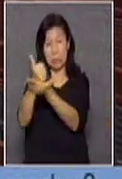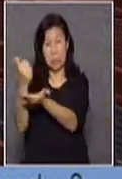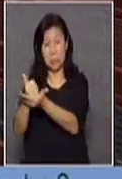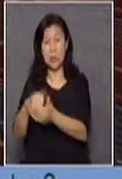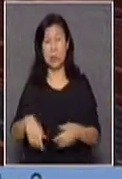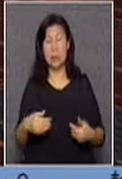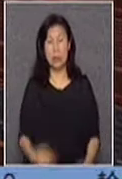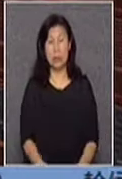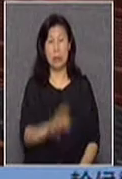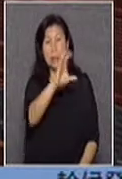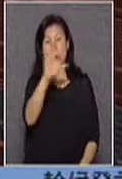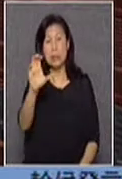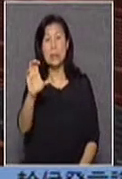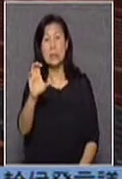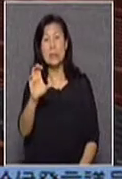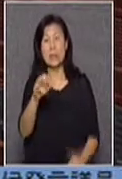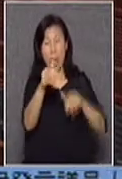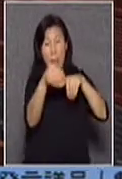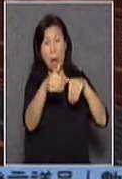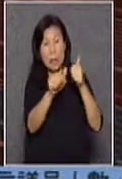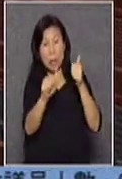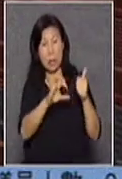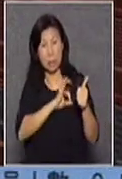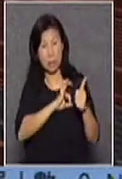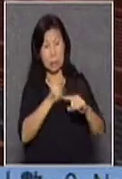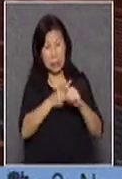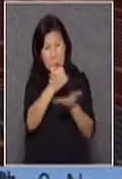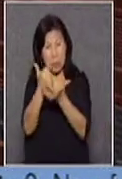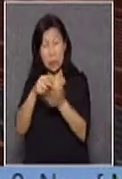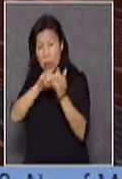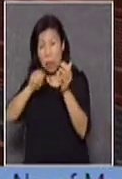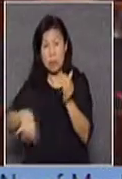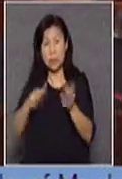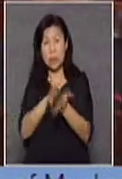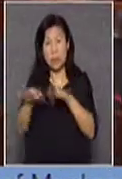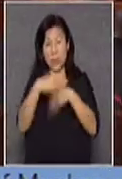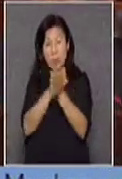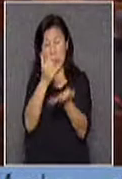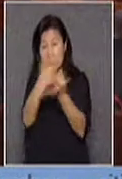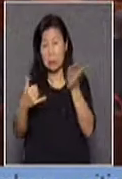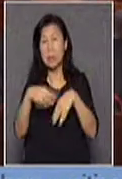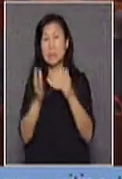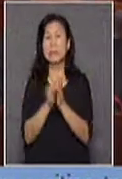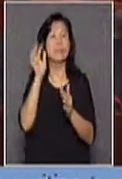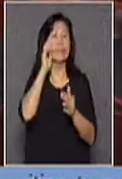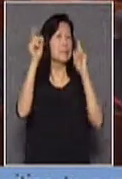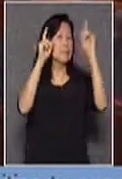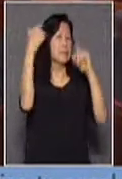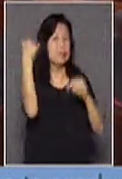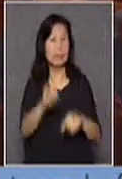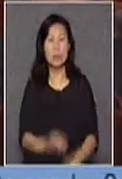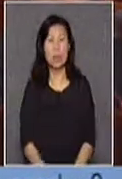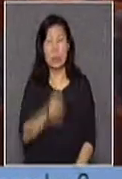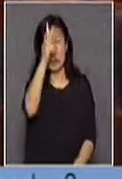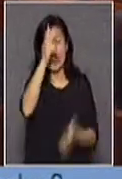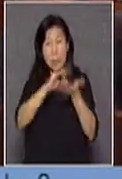個長洲鄉事委員會呢一班人肯放棄嘅話，可以話係痴人說夢話。咁所以基於呢個政治嘅理由，同埋呢班人